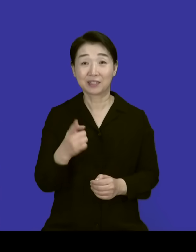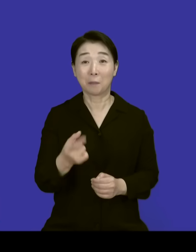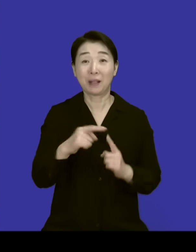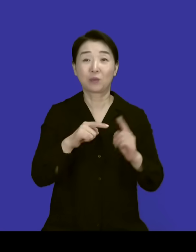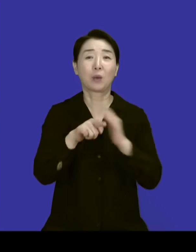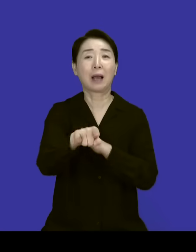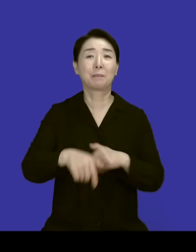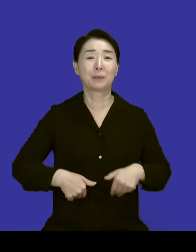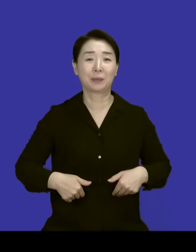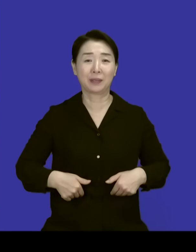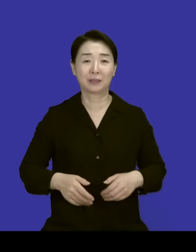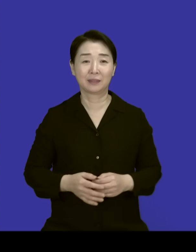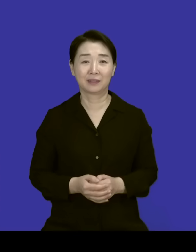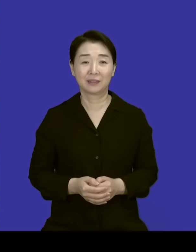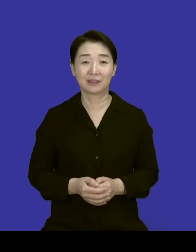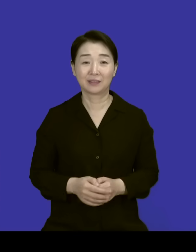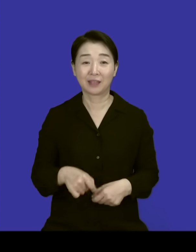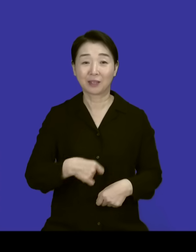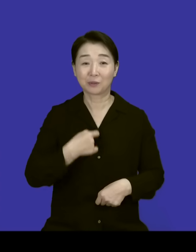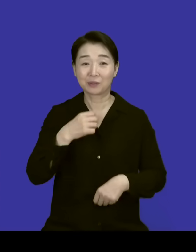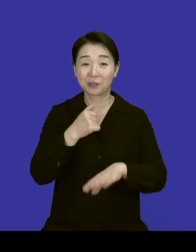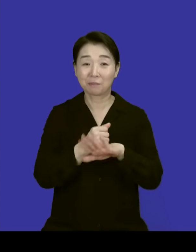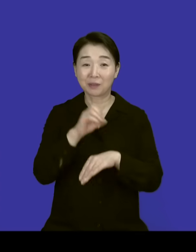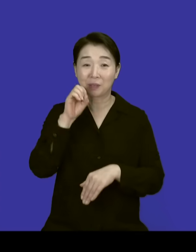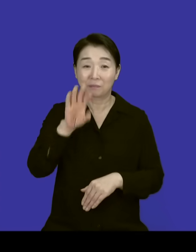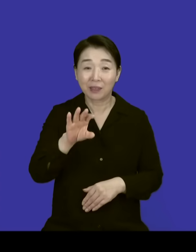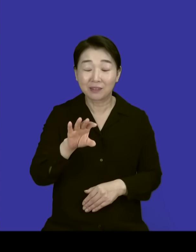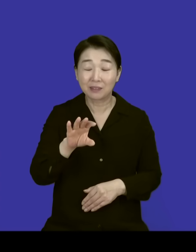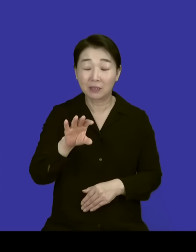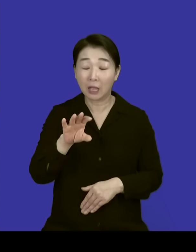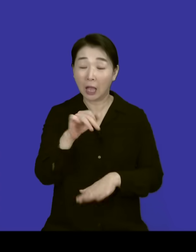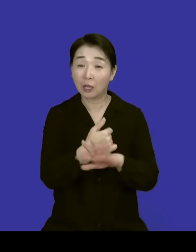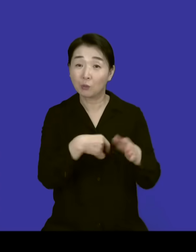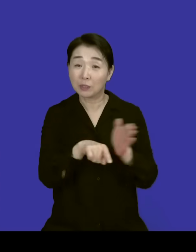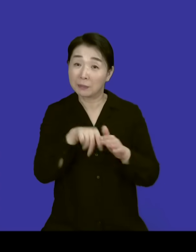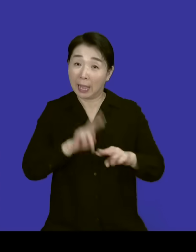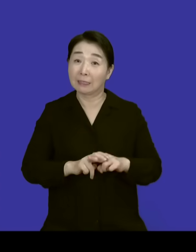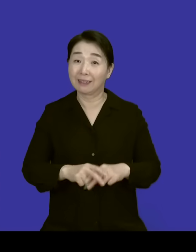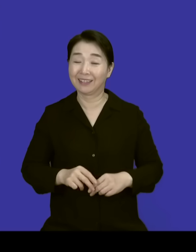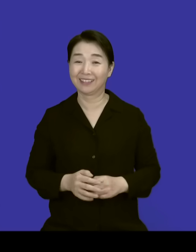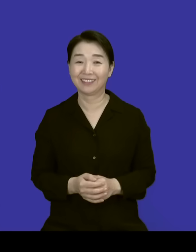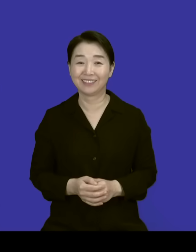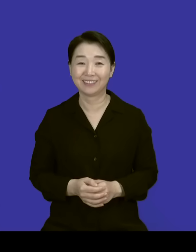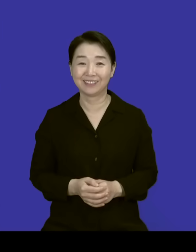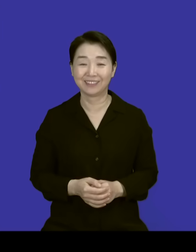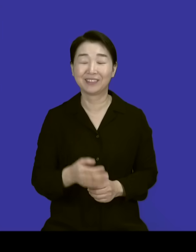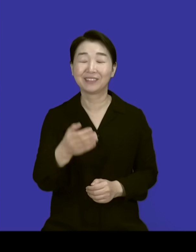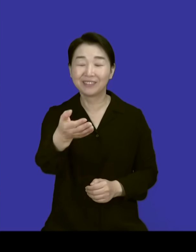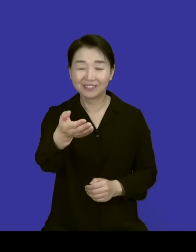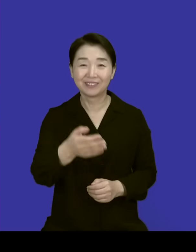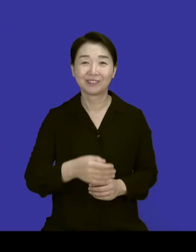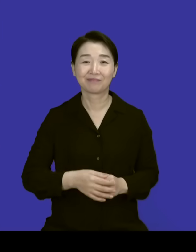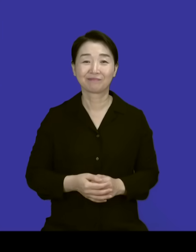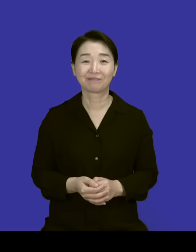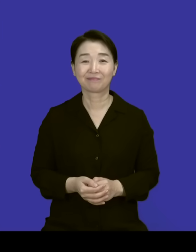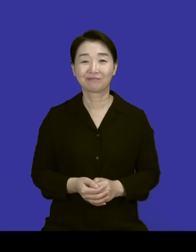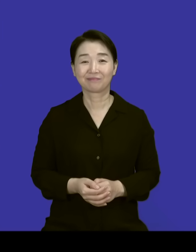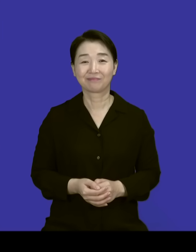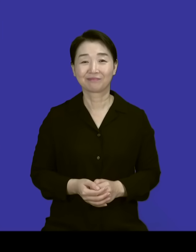교회 가셔야 돼요. 진짜. 나 솔직히 이 마지막 멘트 하나 하려고 여태까지 앉아 있는 건데. 자, 오늘 오렌지를 맡으신 이정수 형제.